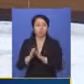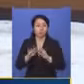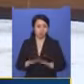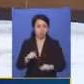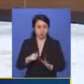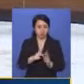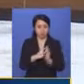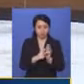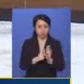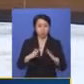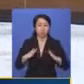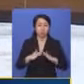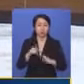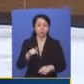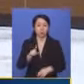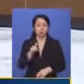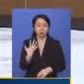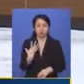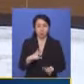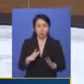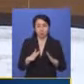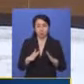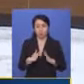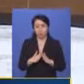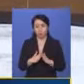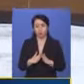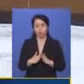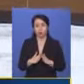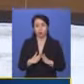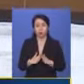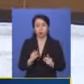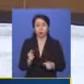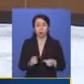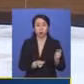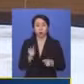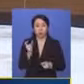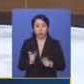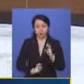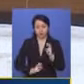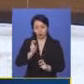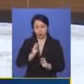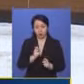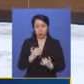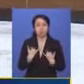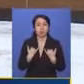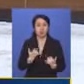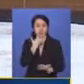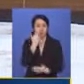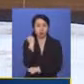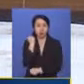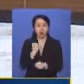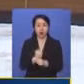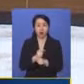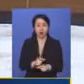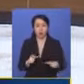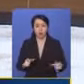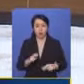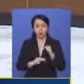из 800 домов, это 150 домов руководители предприятий для своих работников строят. Вот это